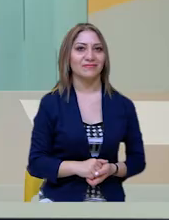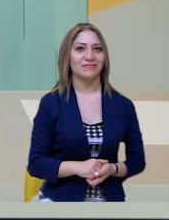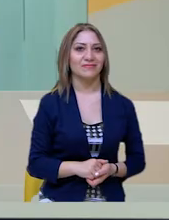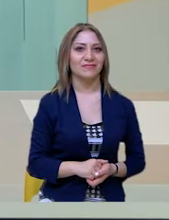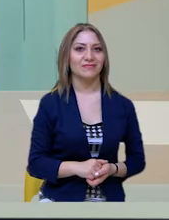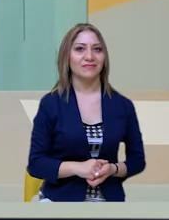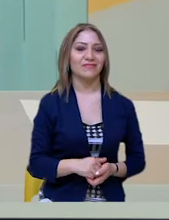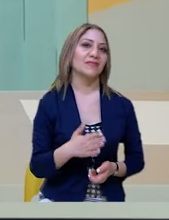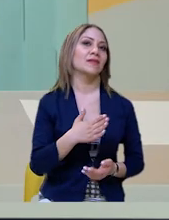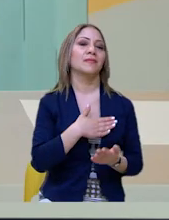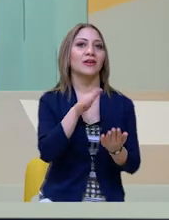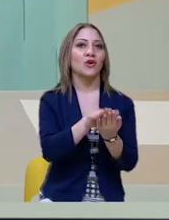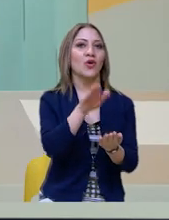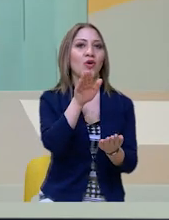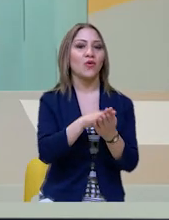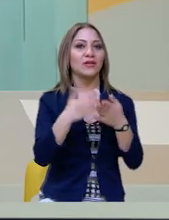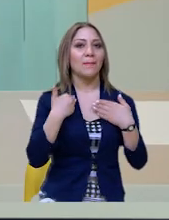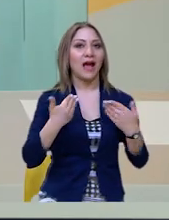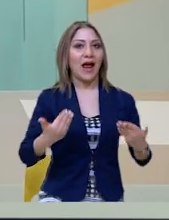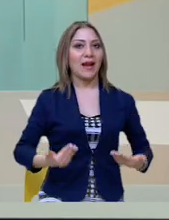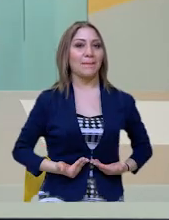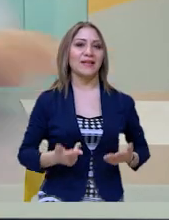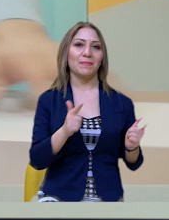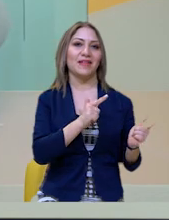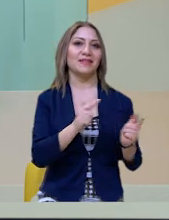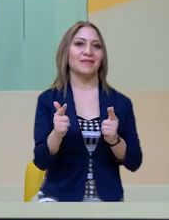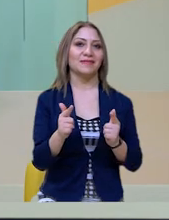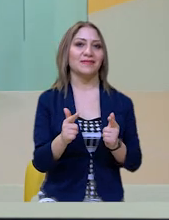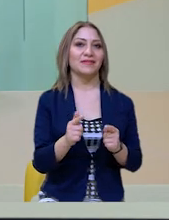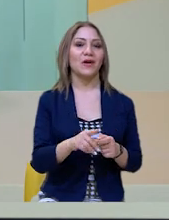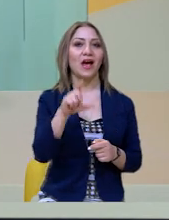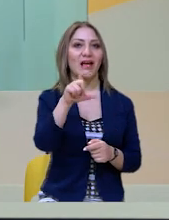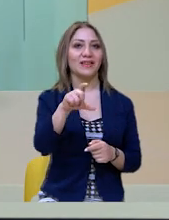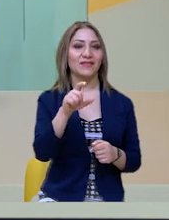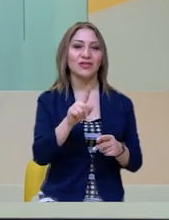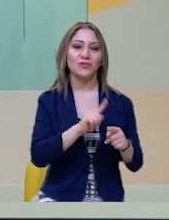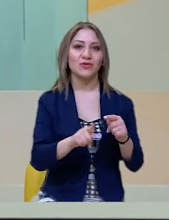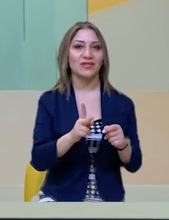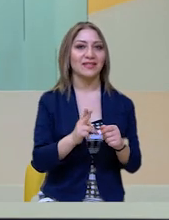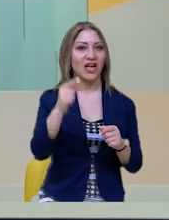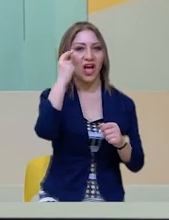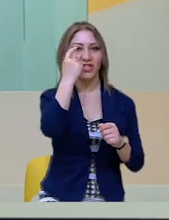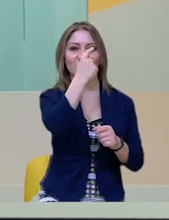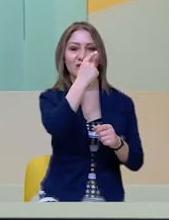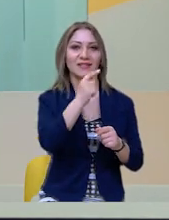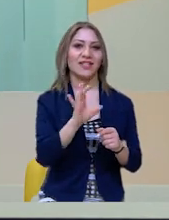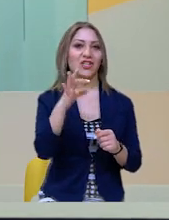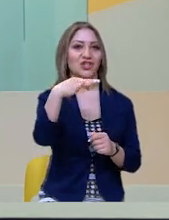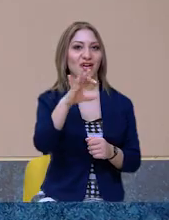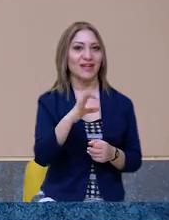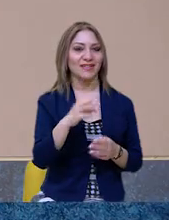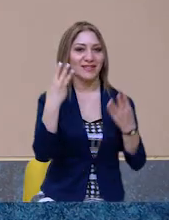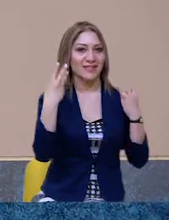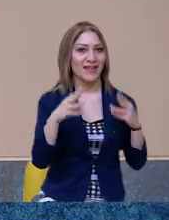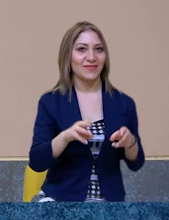Ահա, մեր կոկորդիլոսի մարմինը պատրաստ է։ Արագ փոքրիկ հատված կտրենք աչքերից,